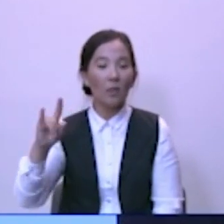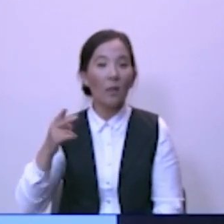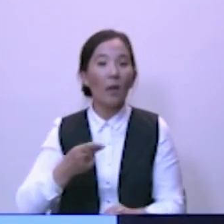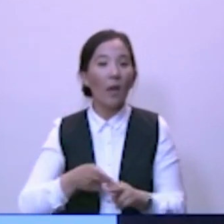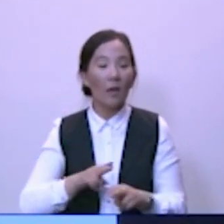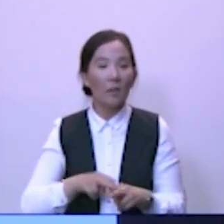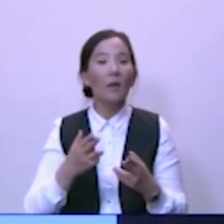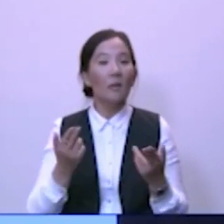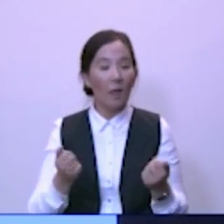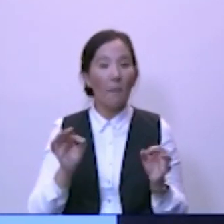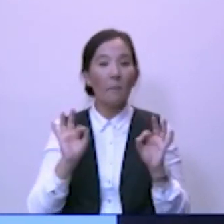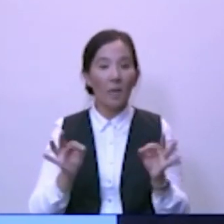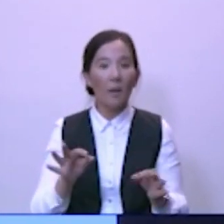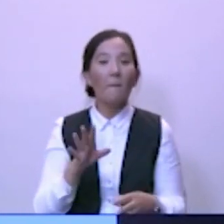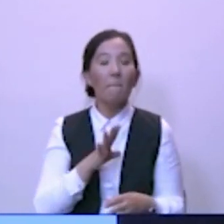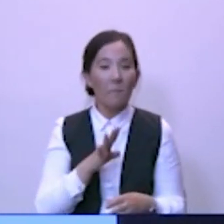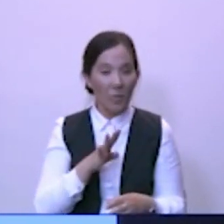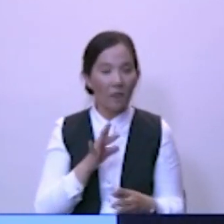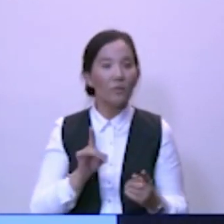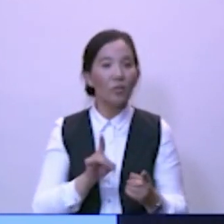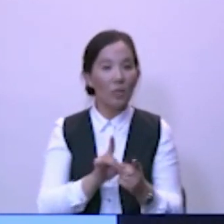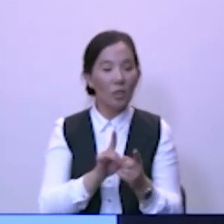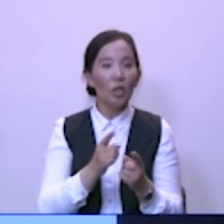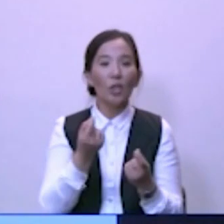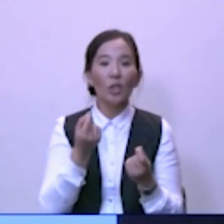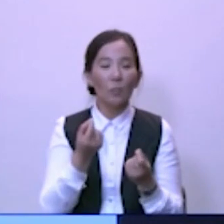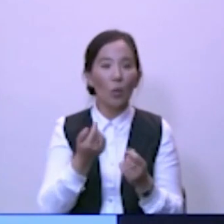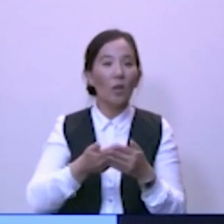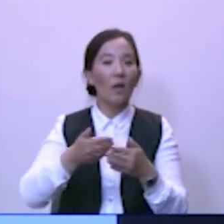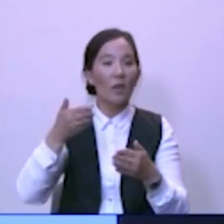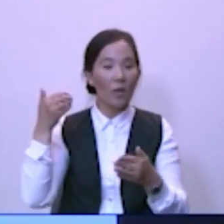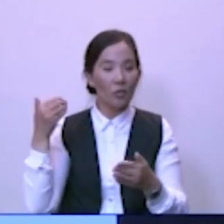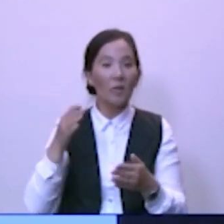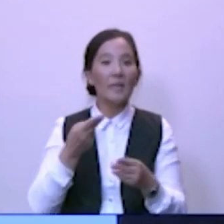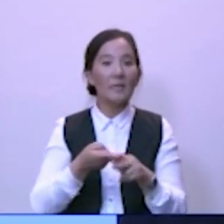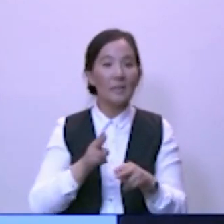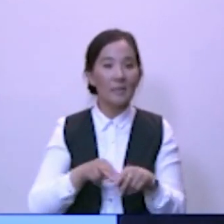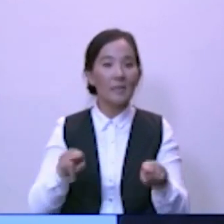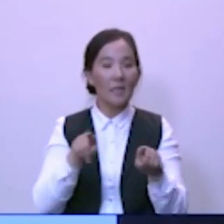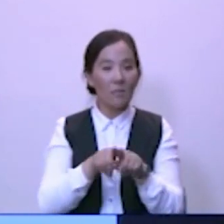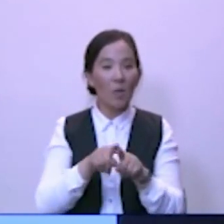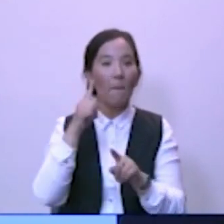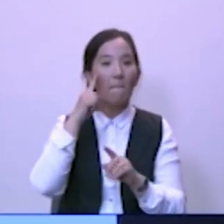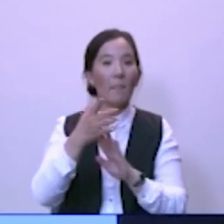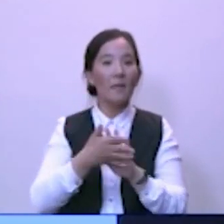правильному уже с вами встречались немного раньше с этими понятиями